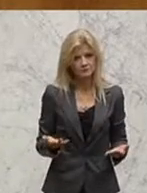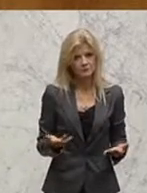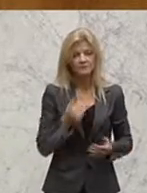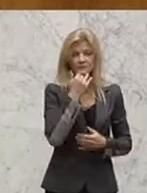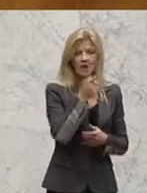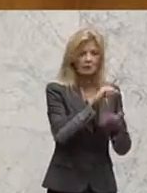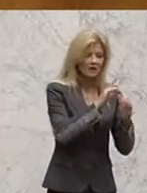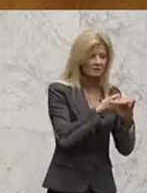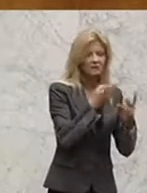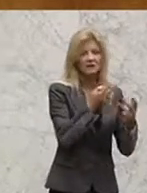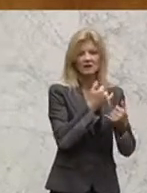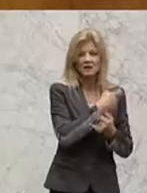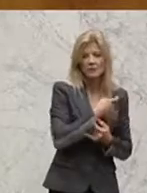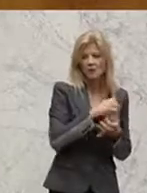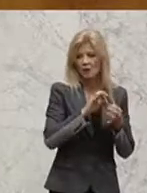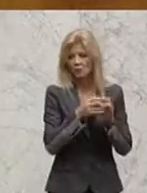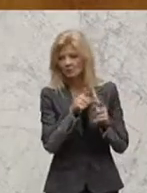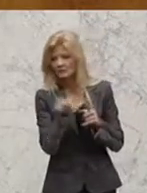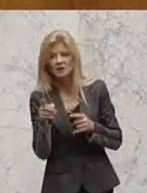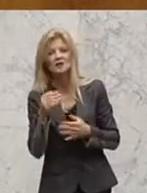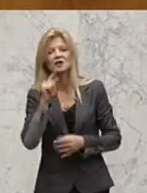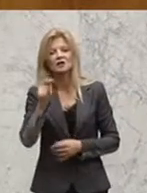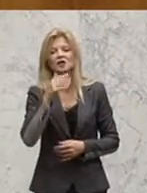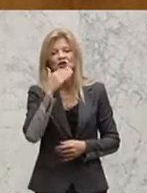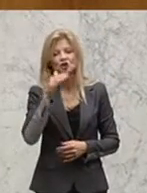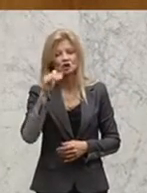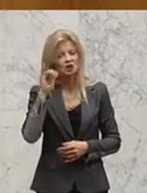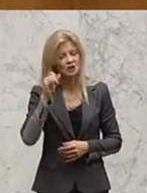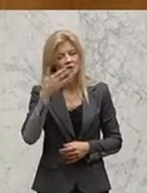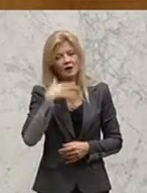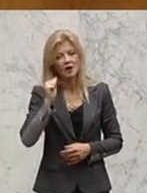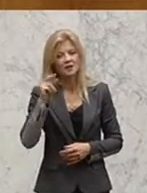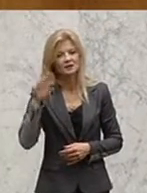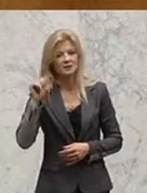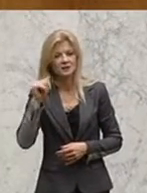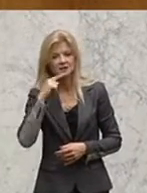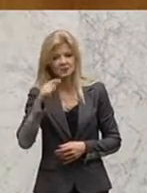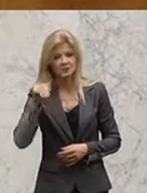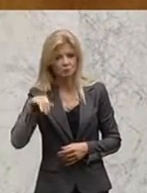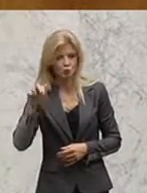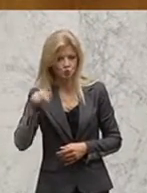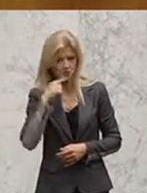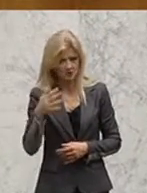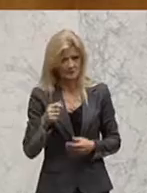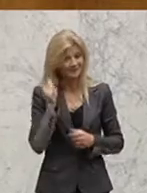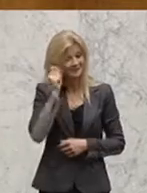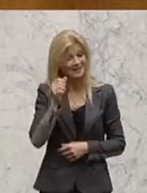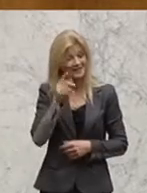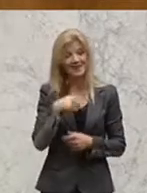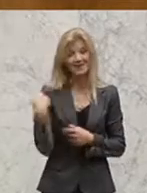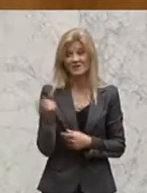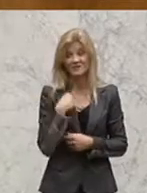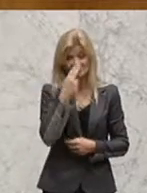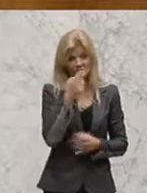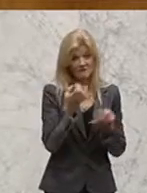zum Dschihadismus. Und wir alle wissen, täglich erreichen uns Bilder des Terrors,